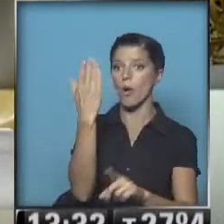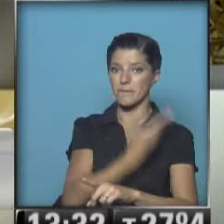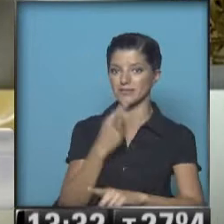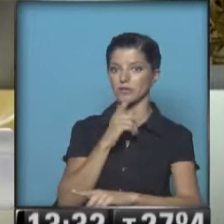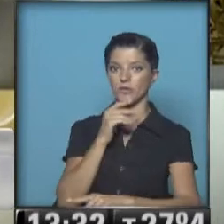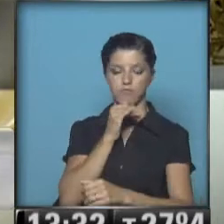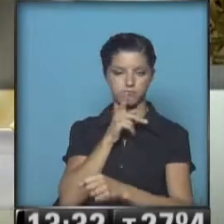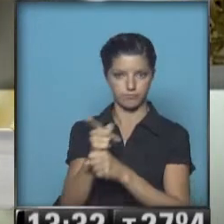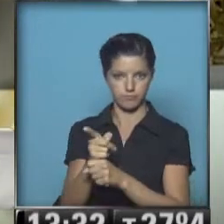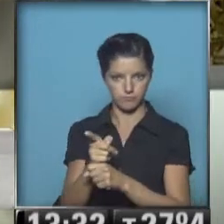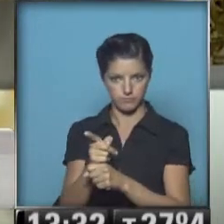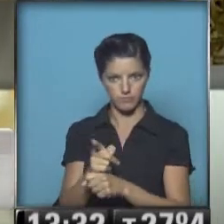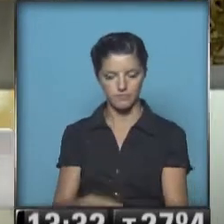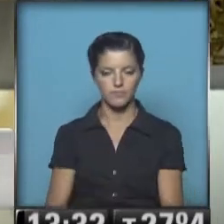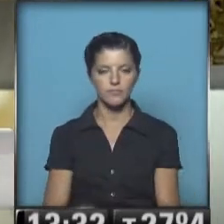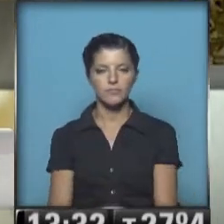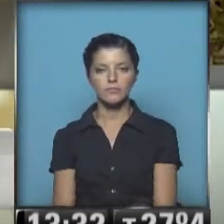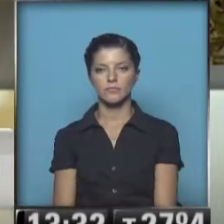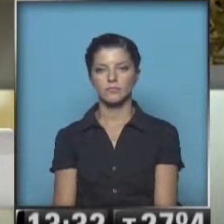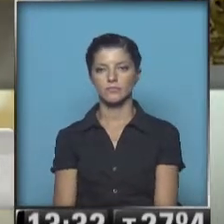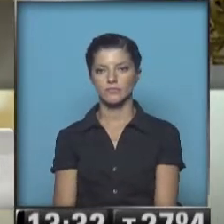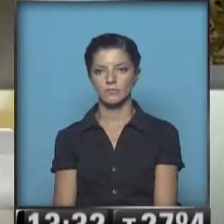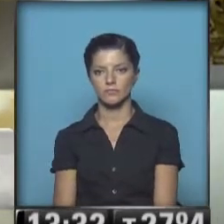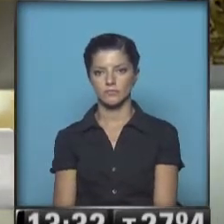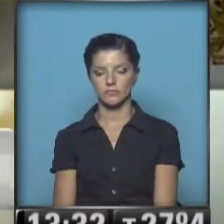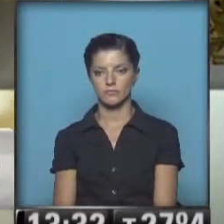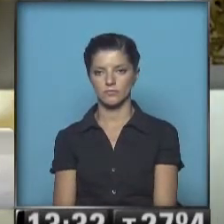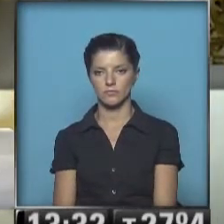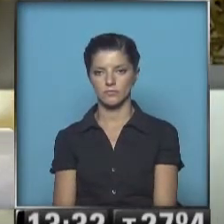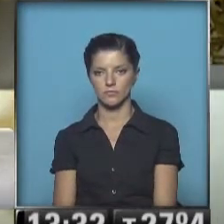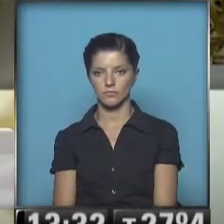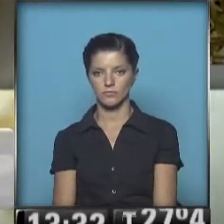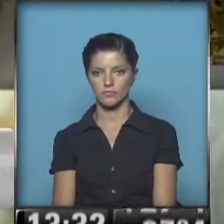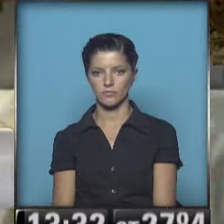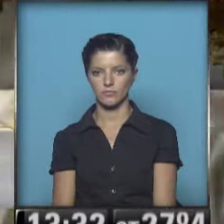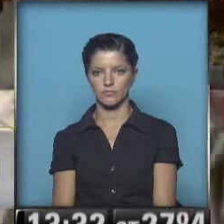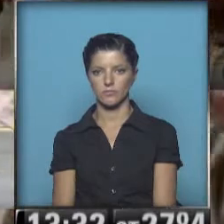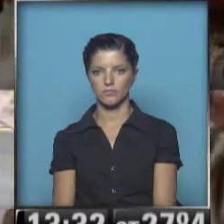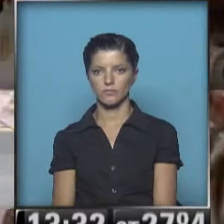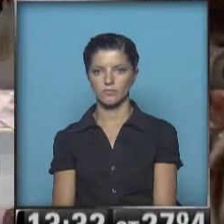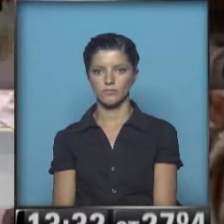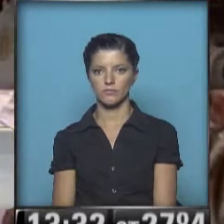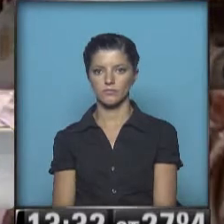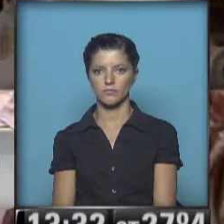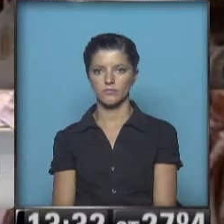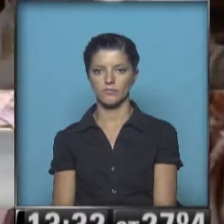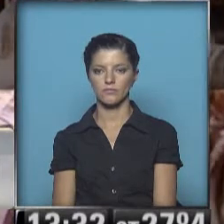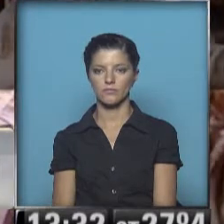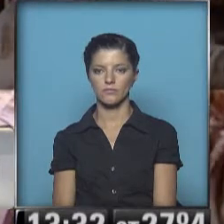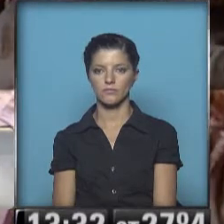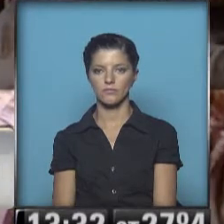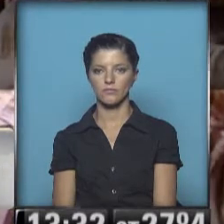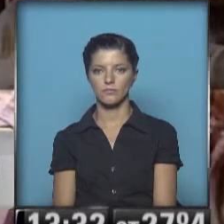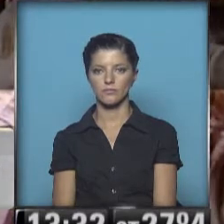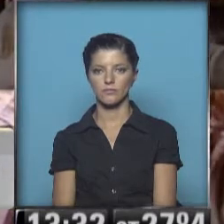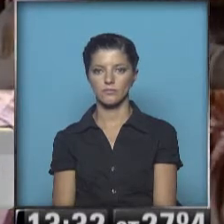La nuestra humanidad ha vissuto nel secolo scorso tre